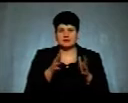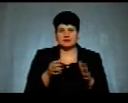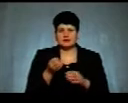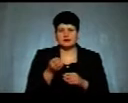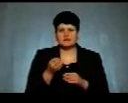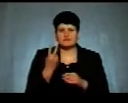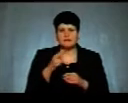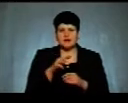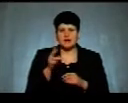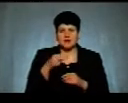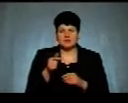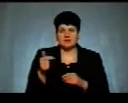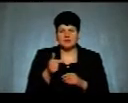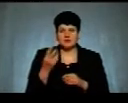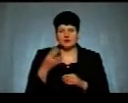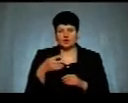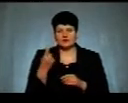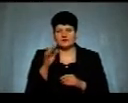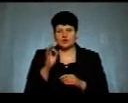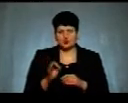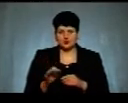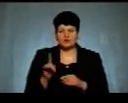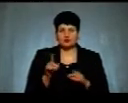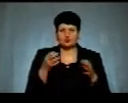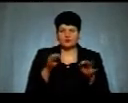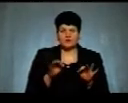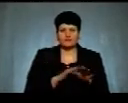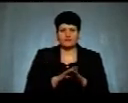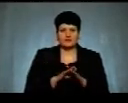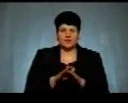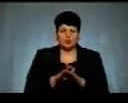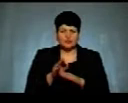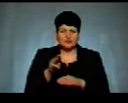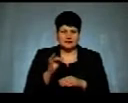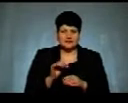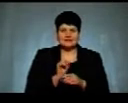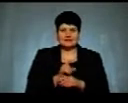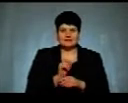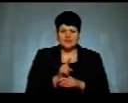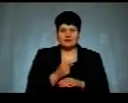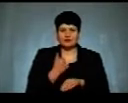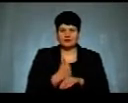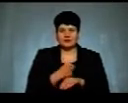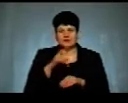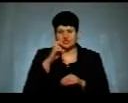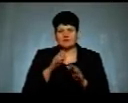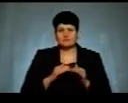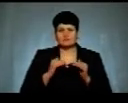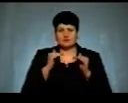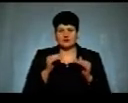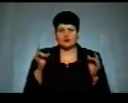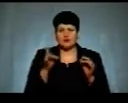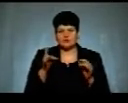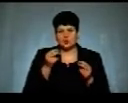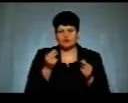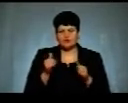мільярди гривень або на 41%, що дозволить виконати завдання голови держави, збільшити розмір грошового